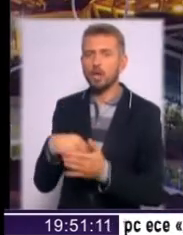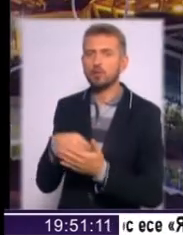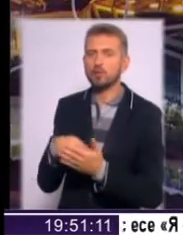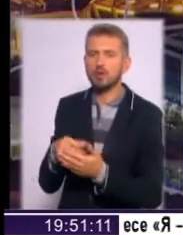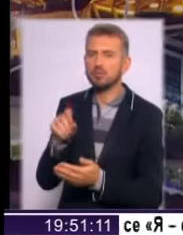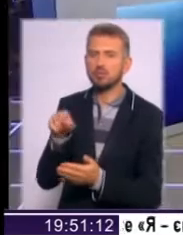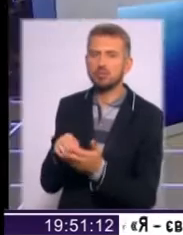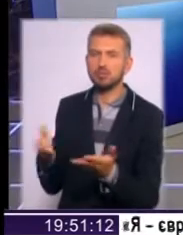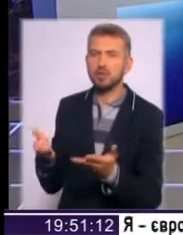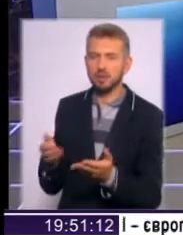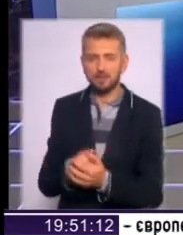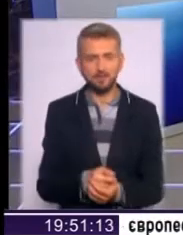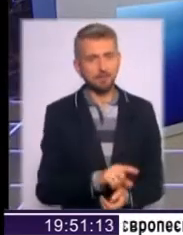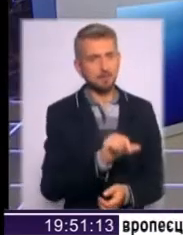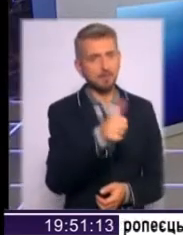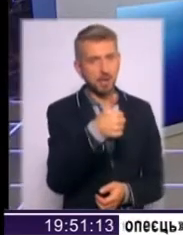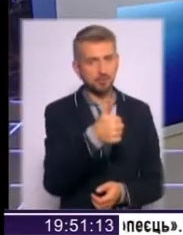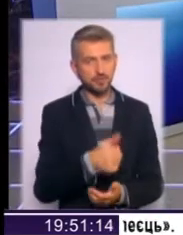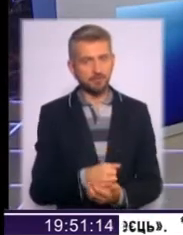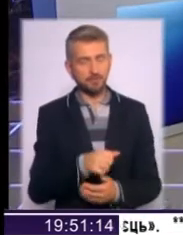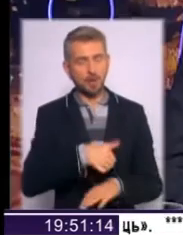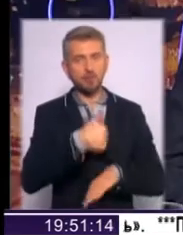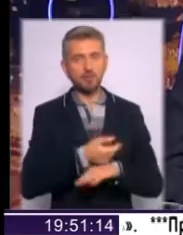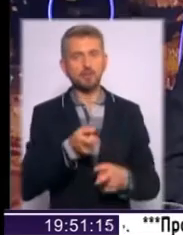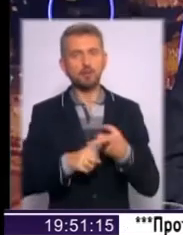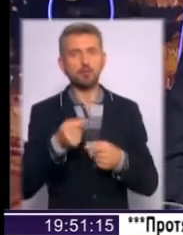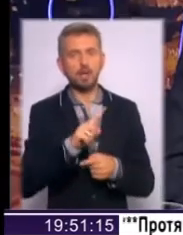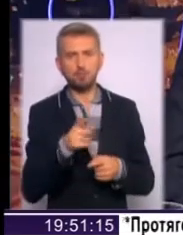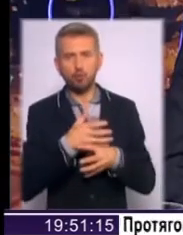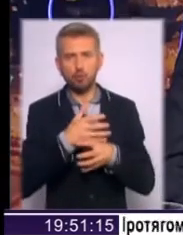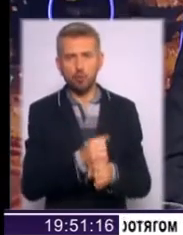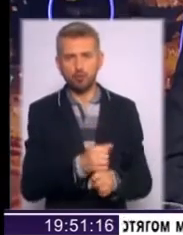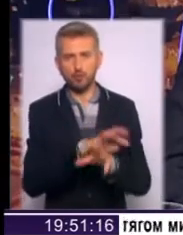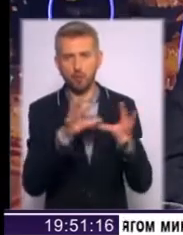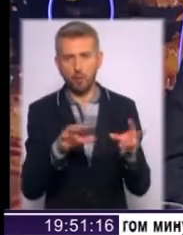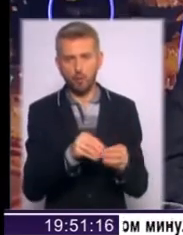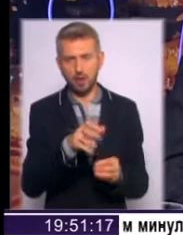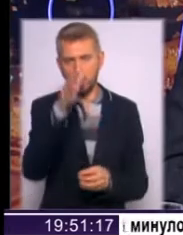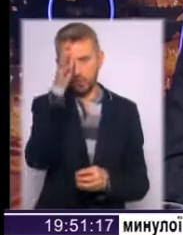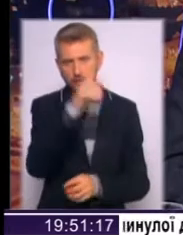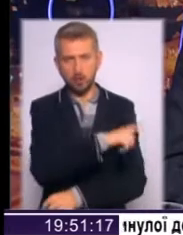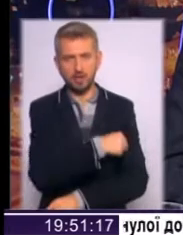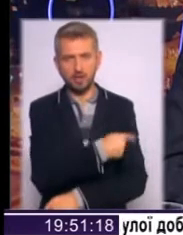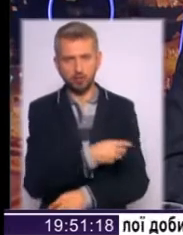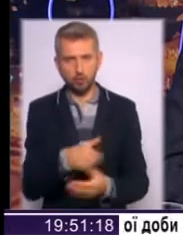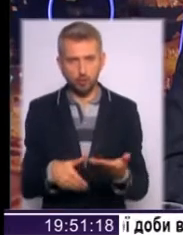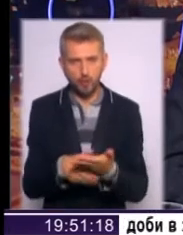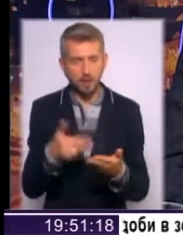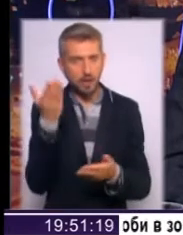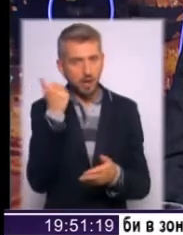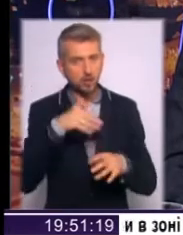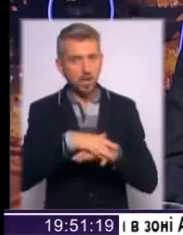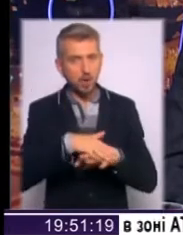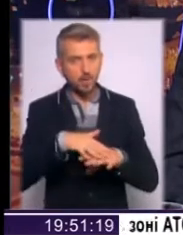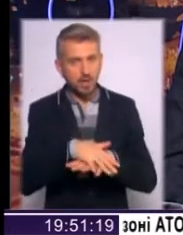Ну, перше, найголовніше, у зв'язку з тим, що скорочуються обсяги освітньої медичної субвенції. Угу. Раніше вони